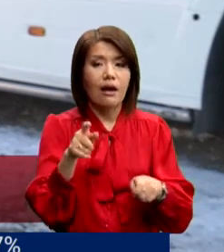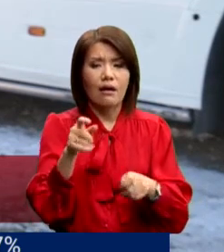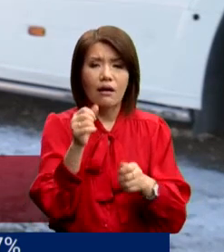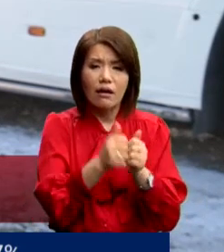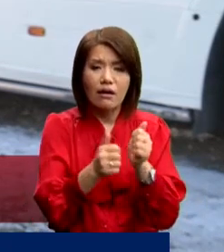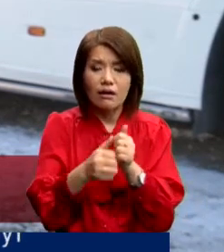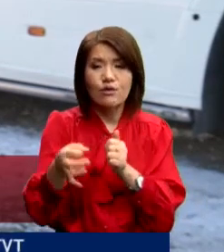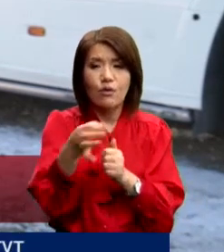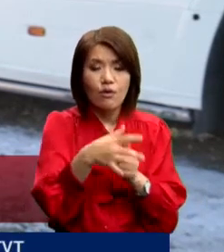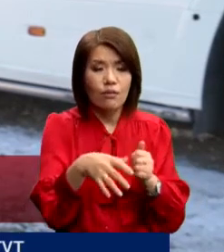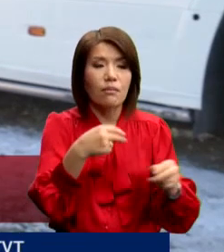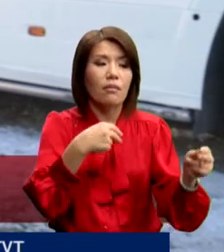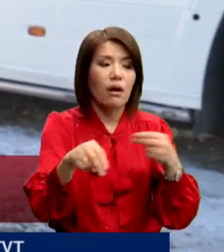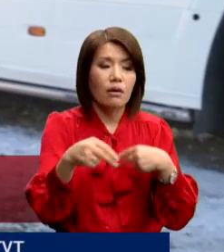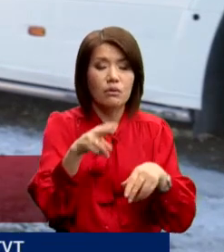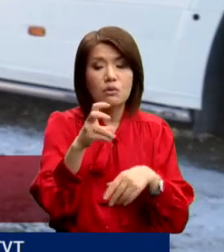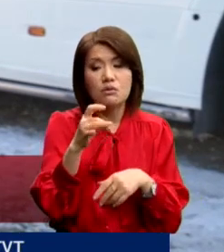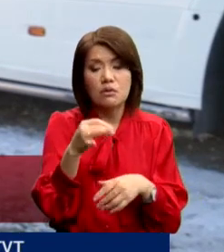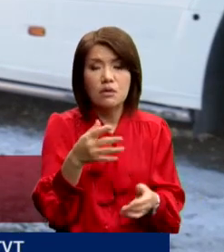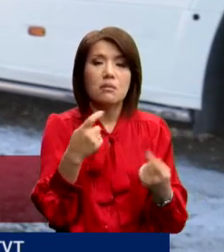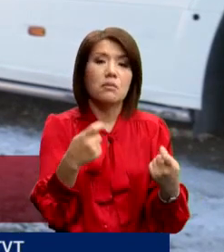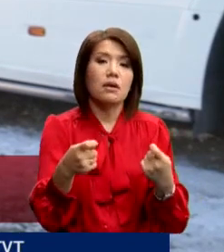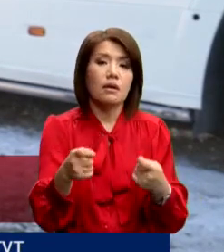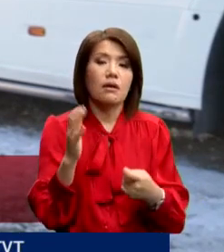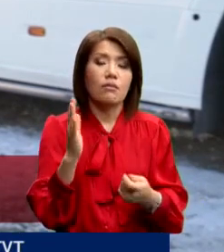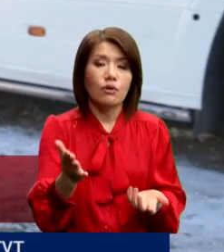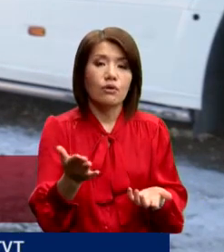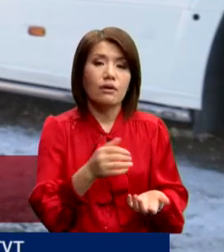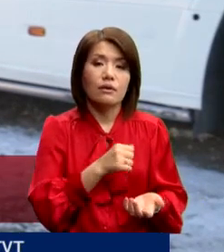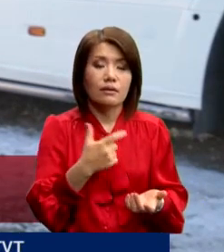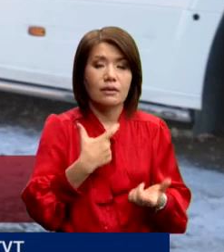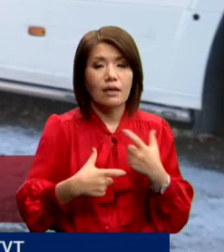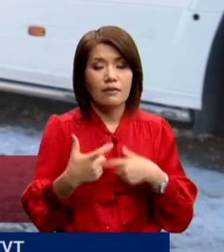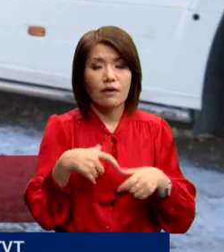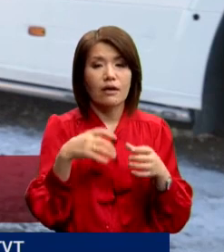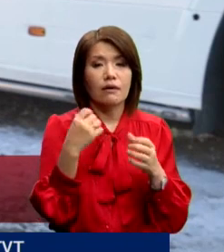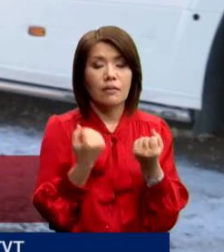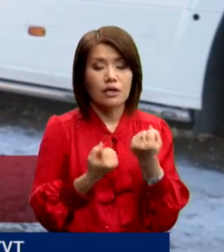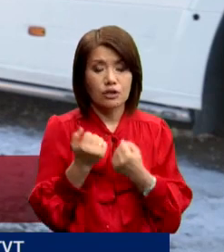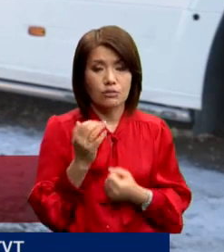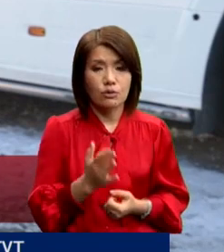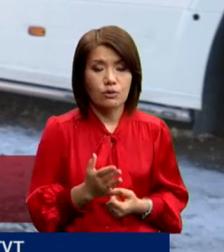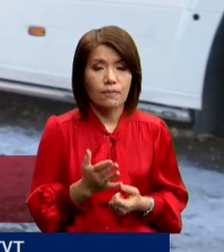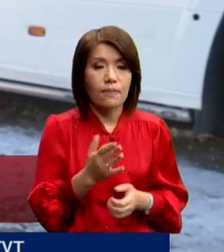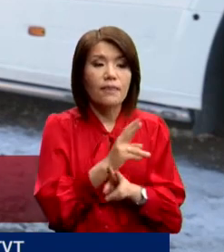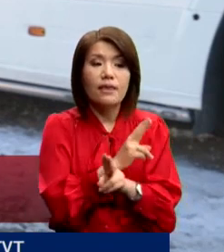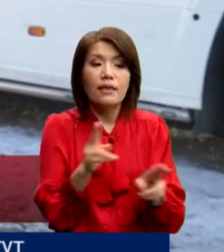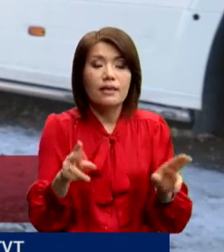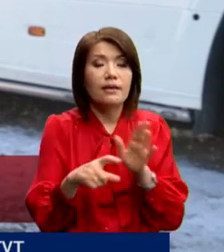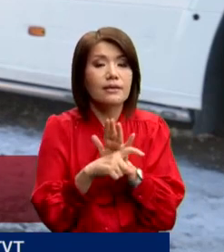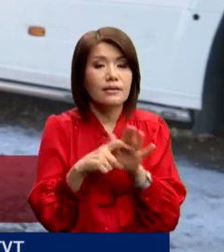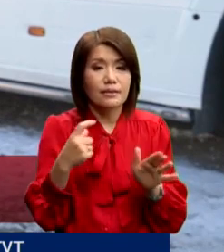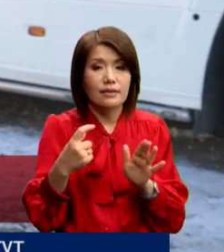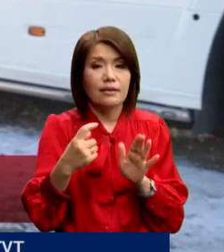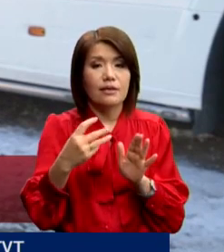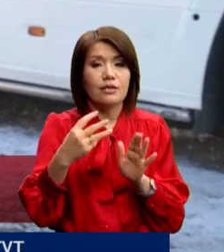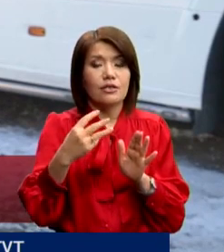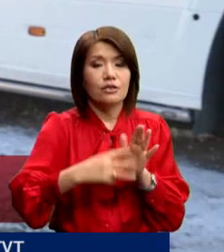области и буду покупать дозвола, я не буду их продавать, я буду для своих машин. Нет такой статьи, чтобы привлечь меня к